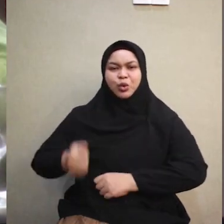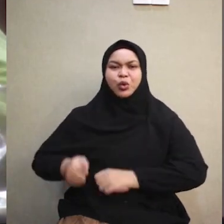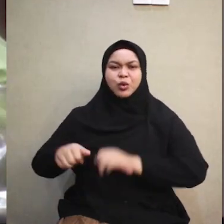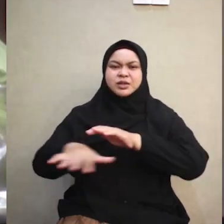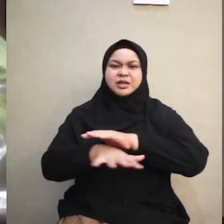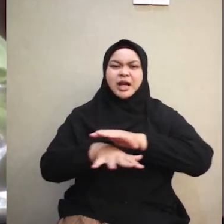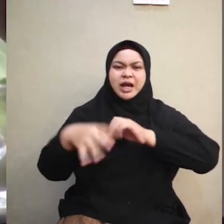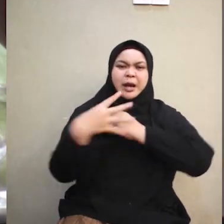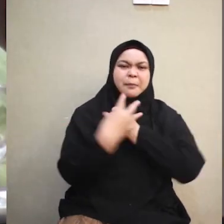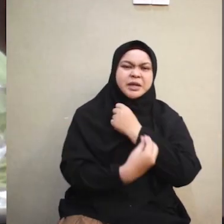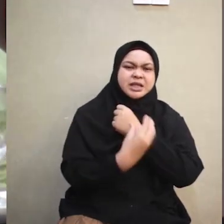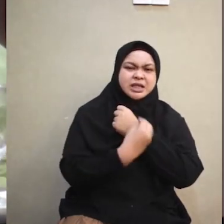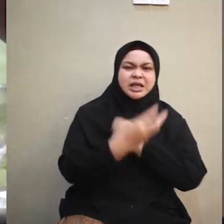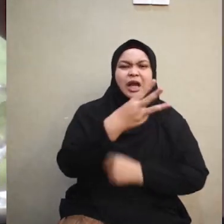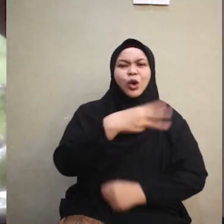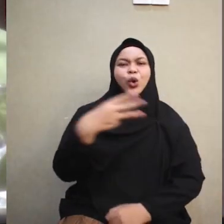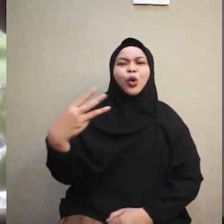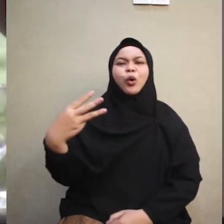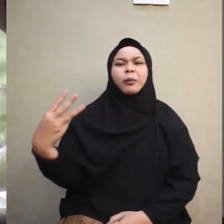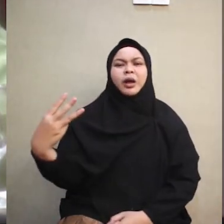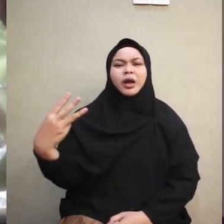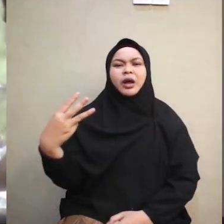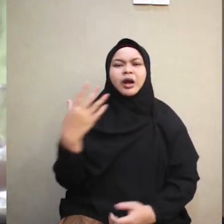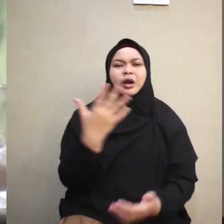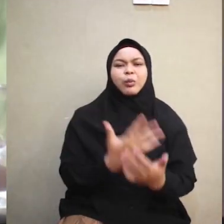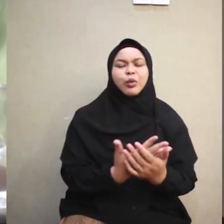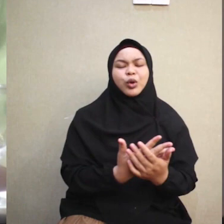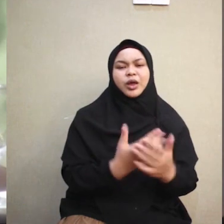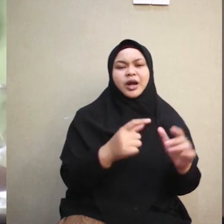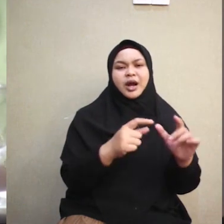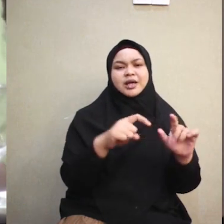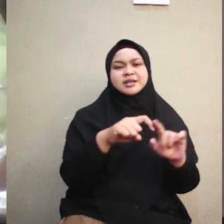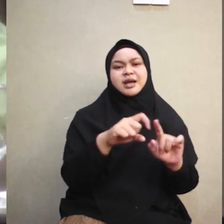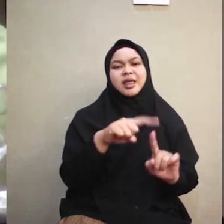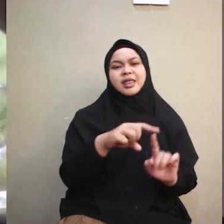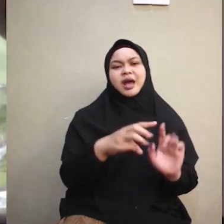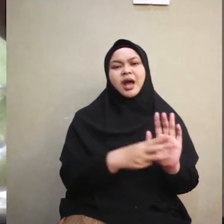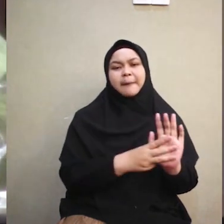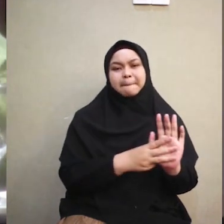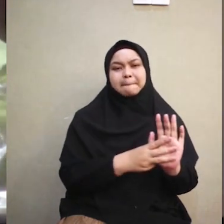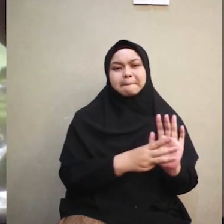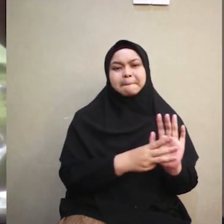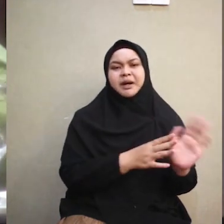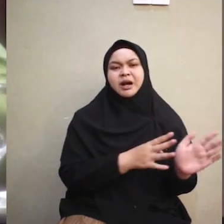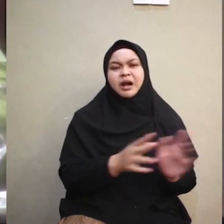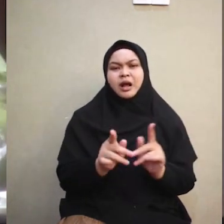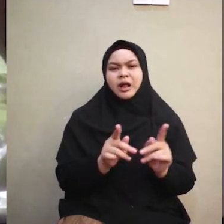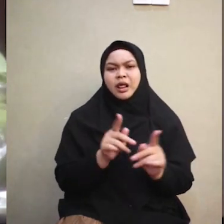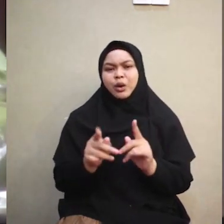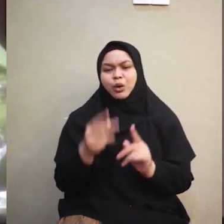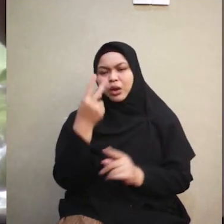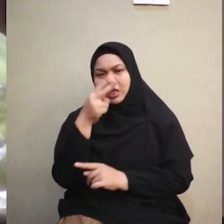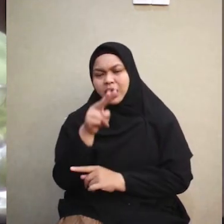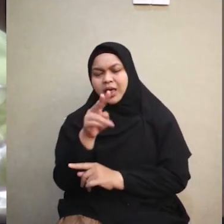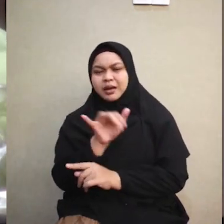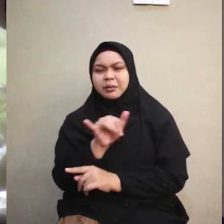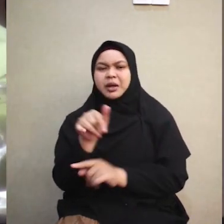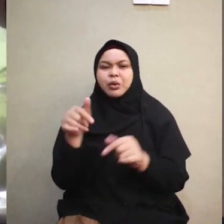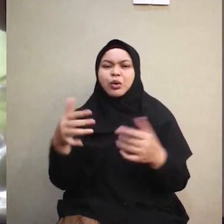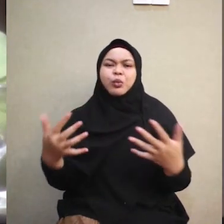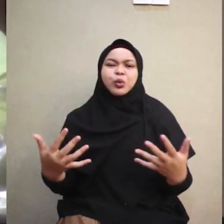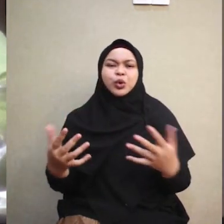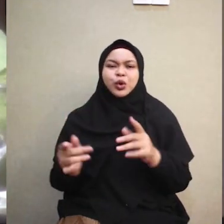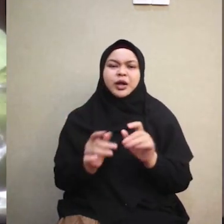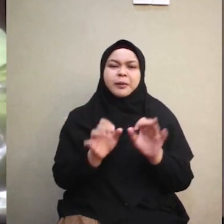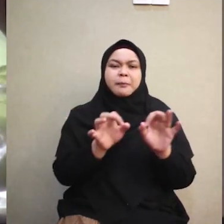secara ekonomi yang dibuktikan dengan sktm sementara kalau kita lihat seperti ini itu mungkin pas untuk